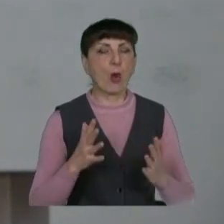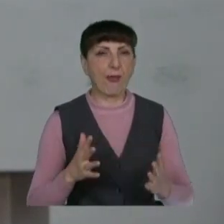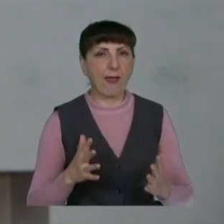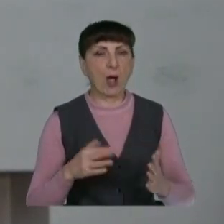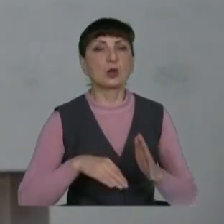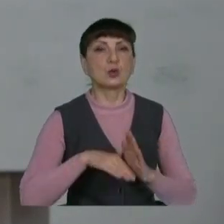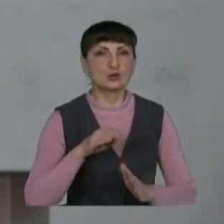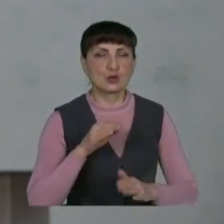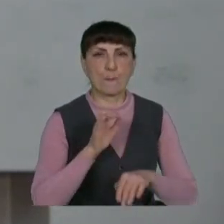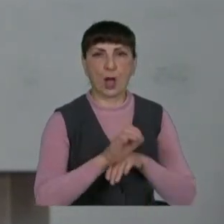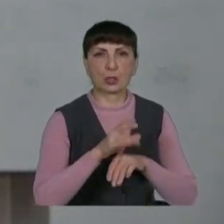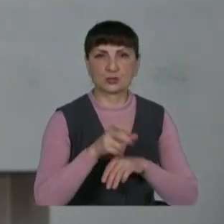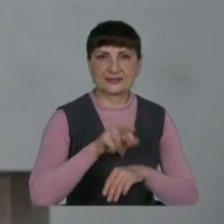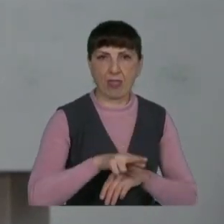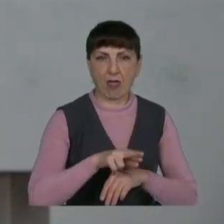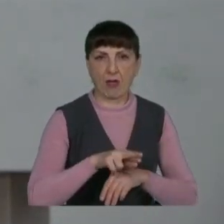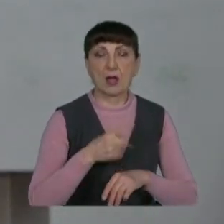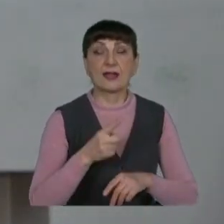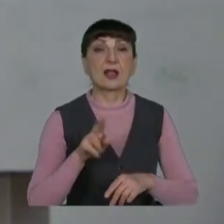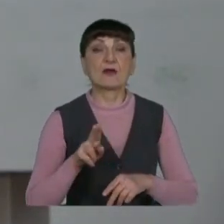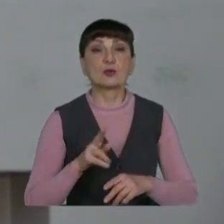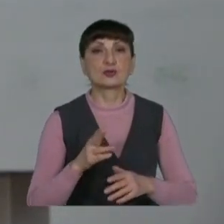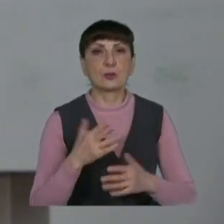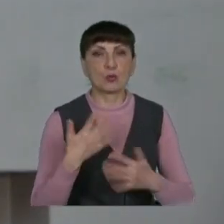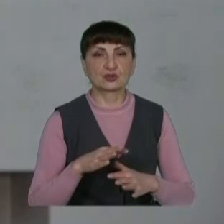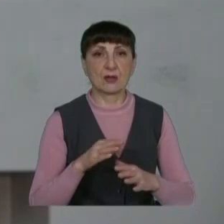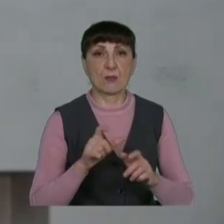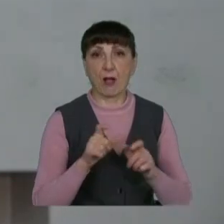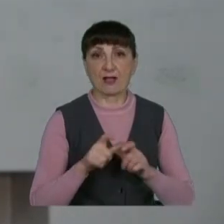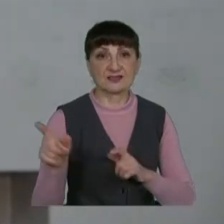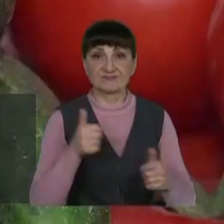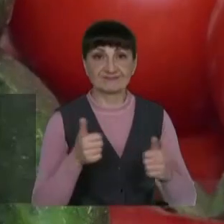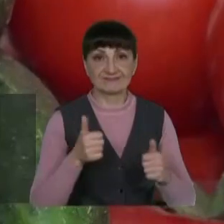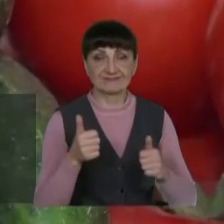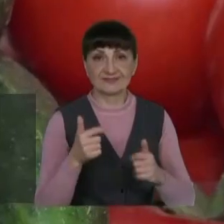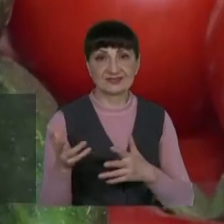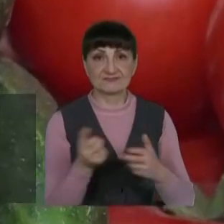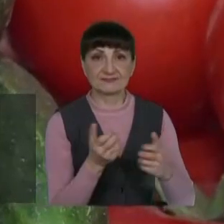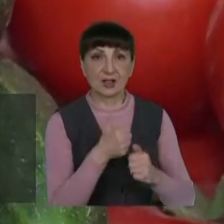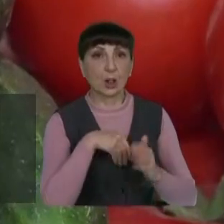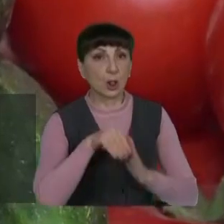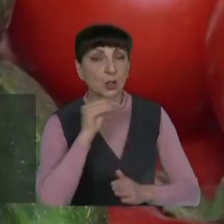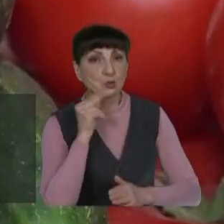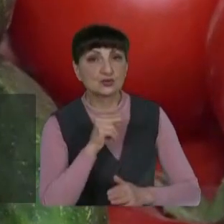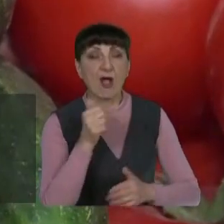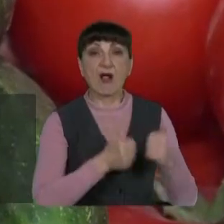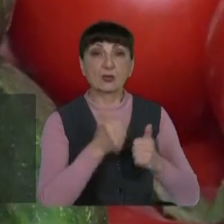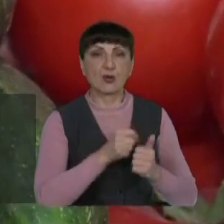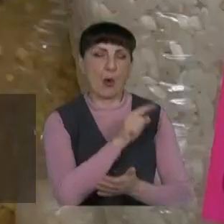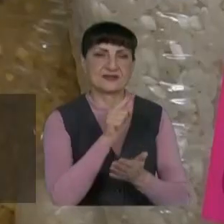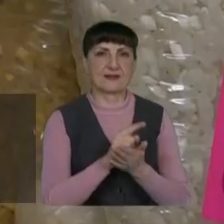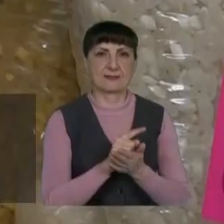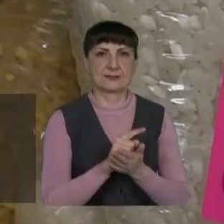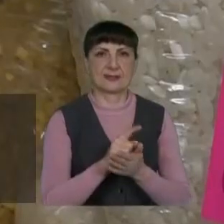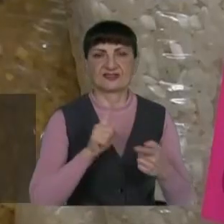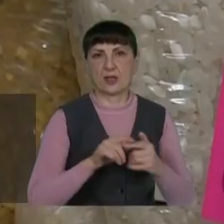более лучшую продукцию. Почему? Потому что для того, чтобы встать на полки, им придется друг с другом конкурировать, а конкуренция невозможна без улучшения качества,